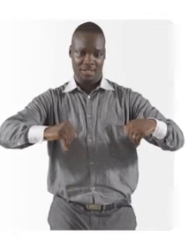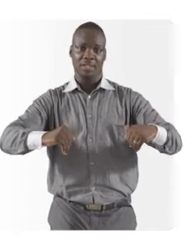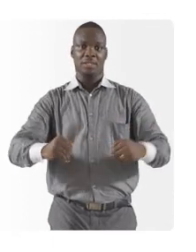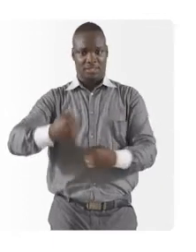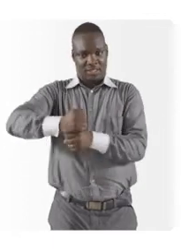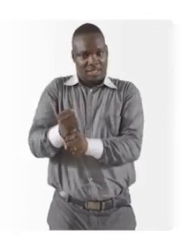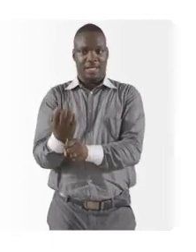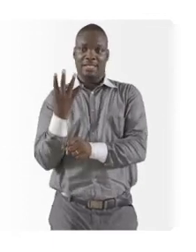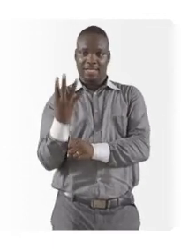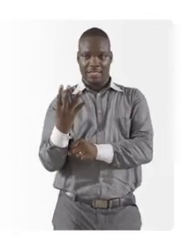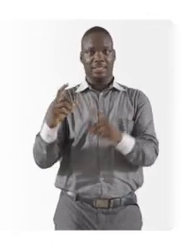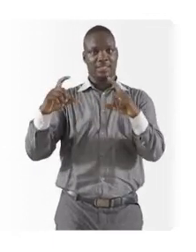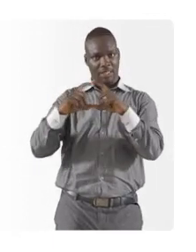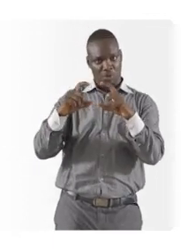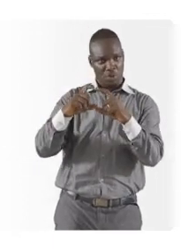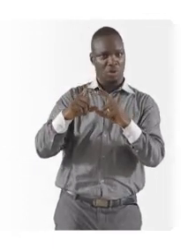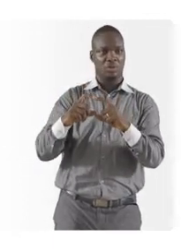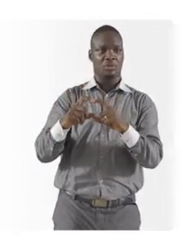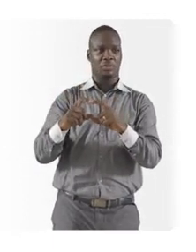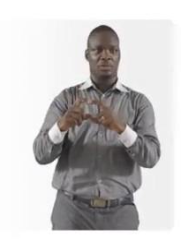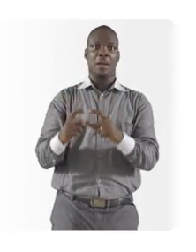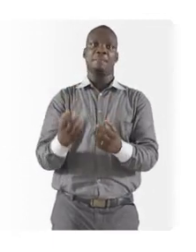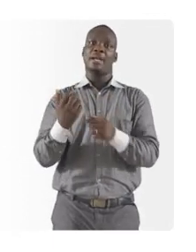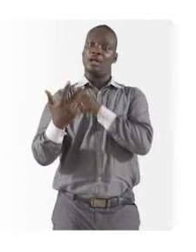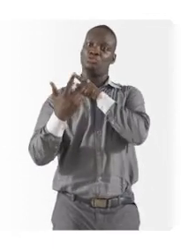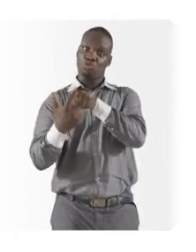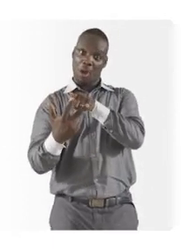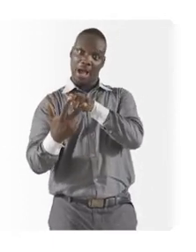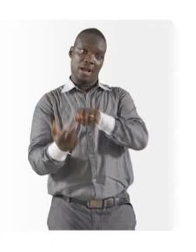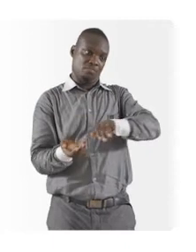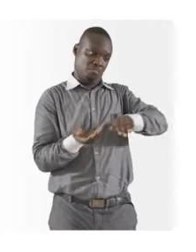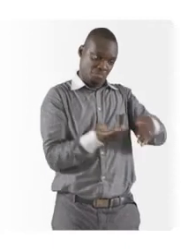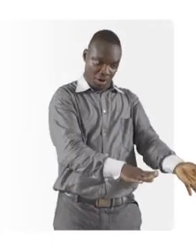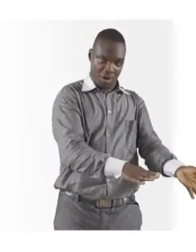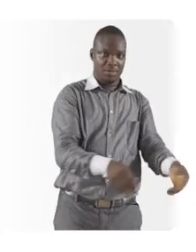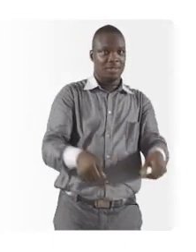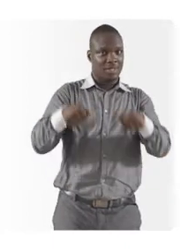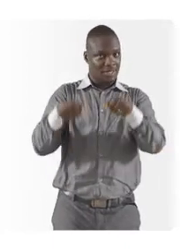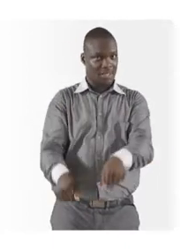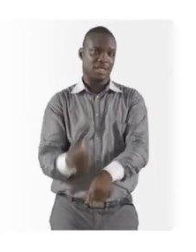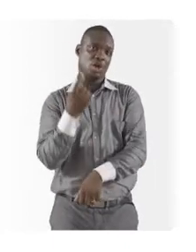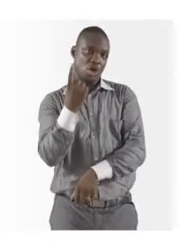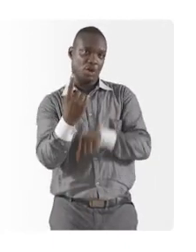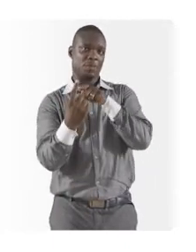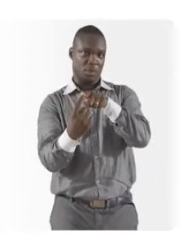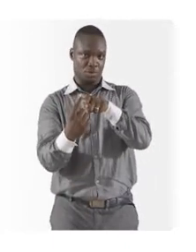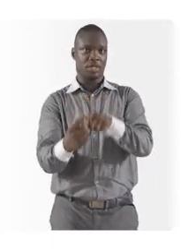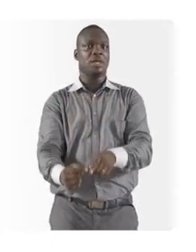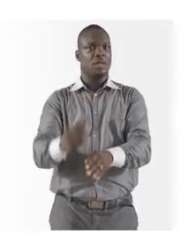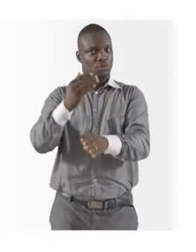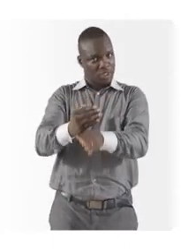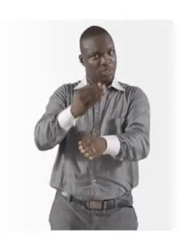4 cellules haploïdes, dont 3 dégénèrent. La seule cellule